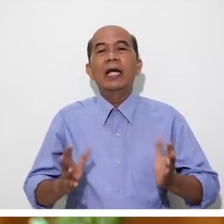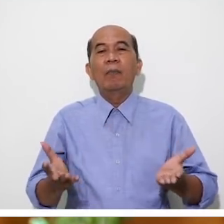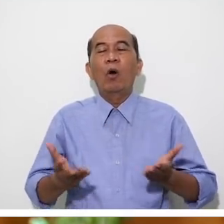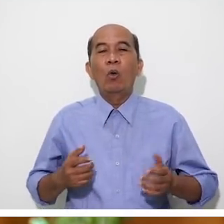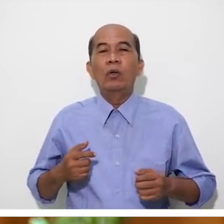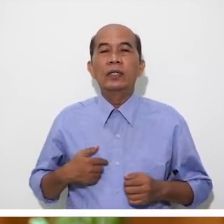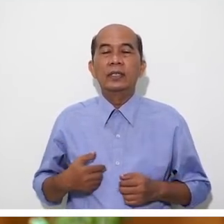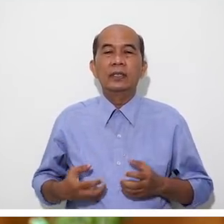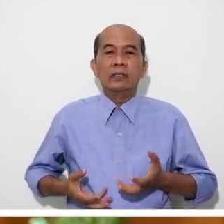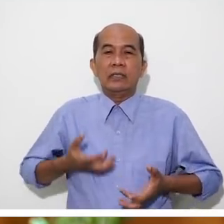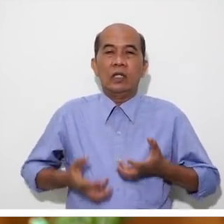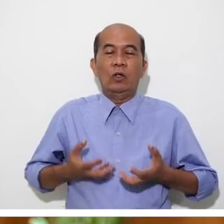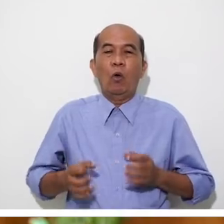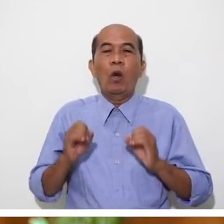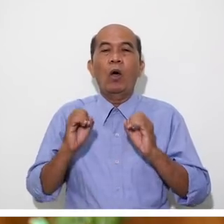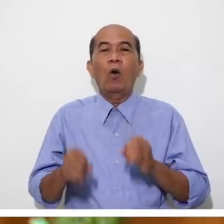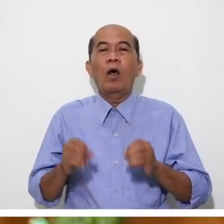dikendalikan oleh apa kata orang.